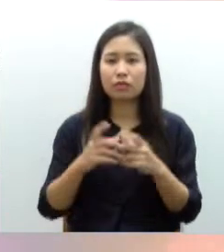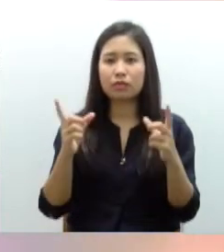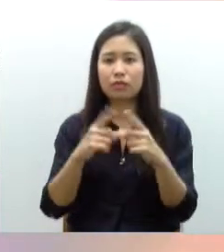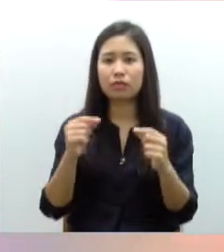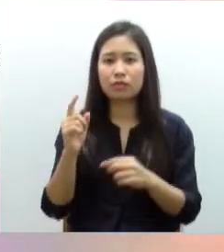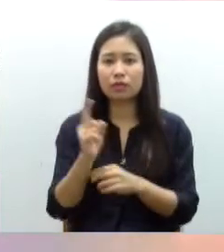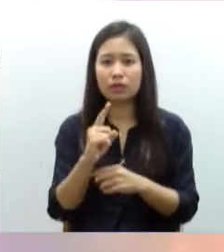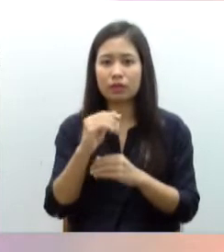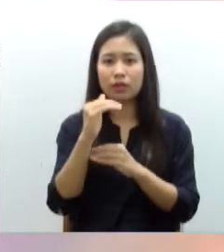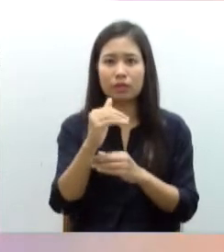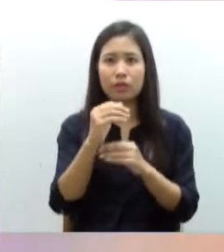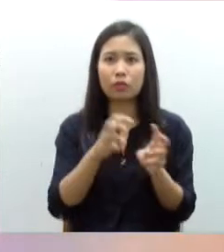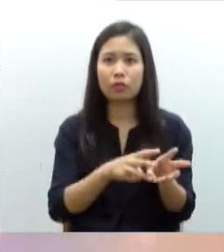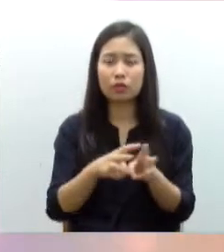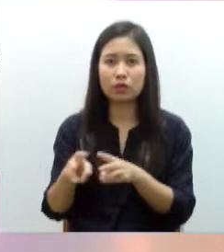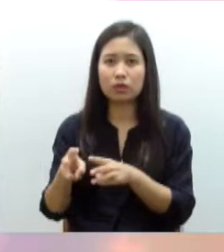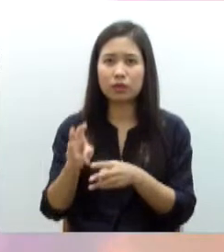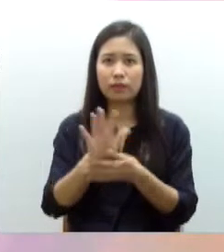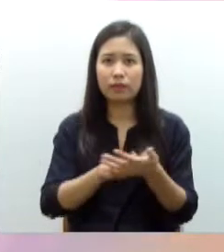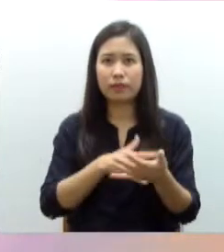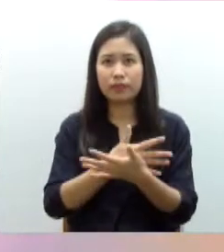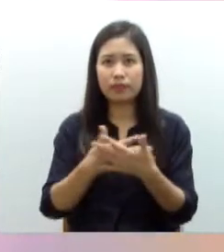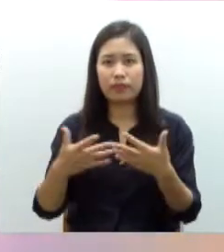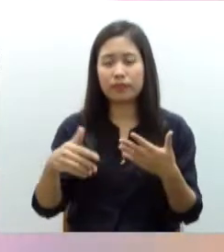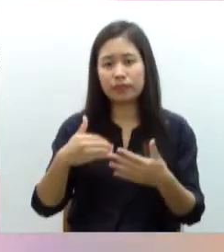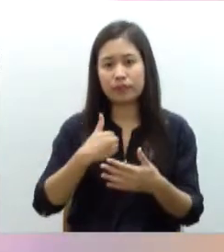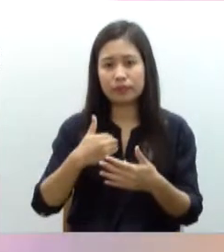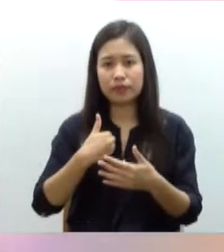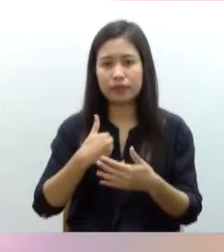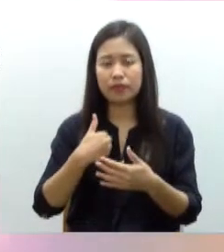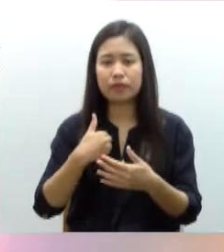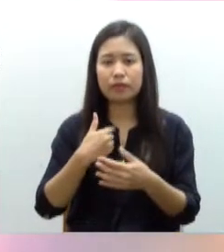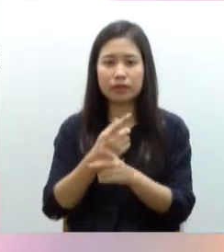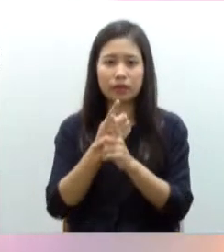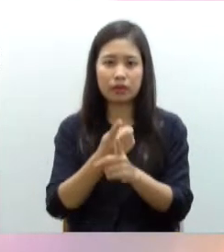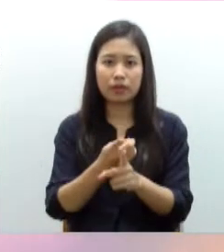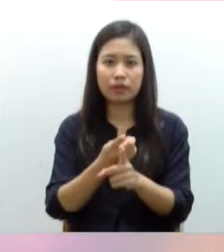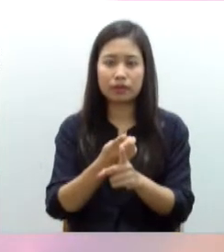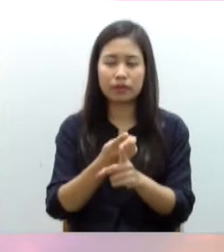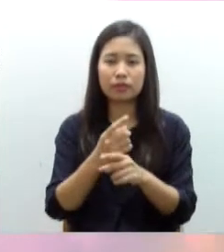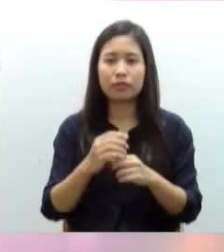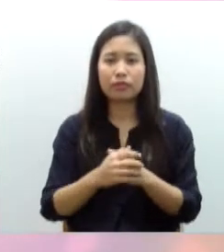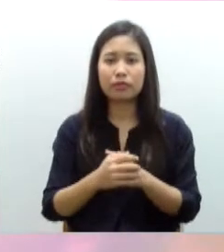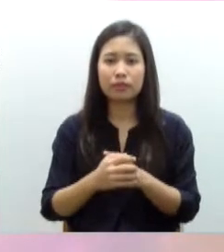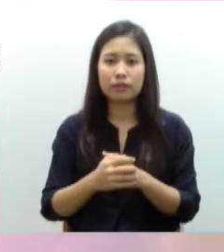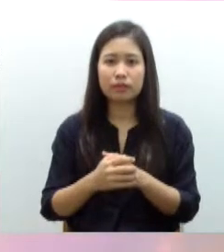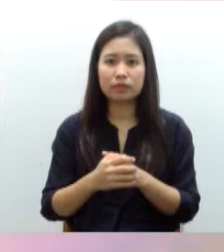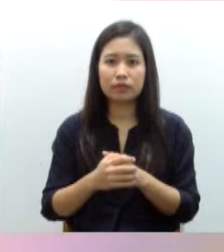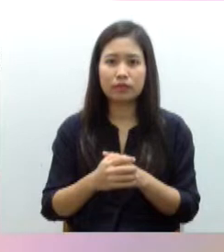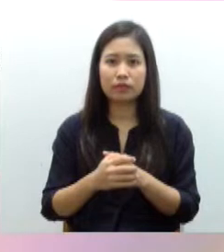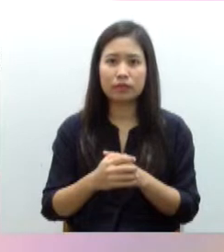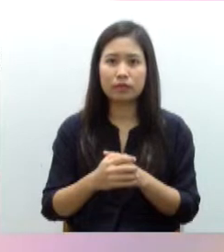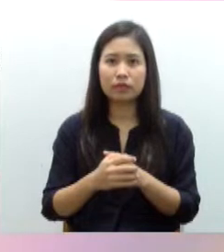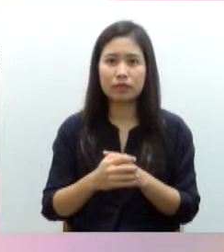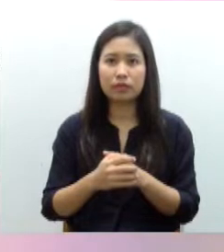ทที่21ประเด็นการต่อต้านการทุจริตและประพฤติมิชอบอย่างที่เรียนนะครับนะฮะอันนี้ก็เป็น1ใน9ตัวชี้วัด